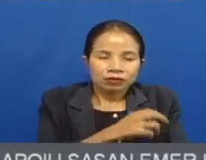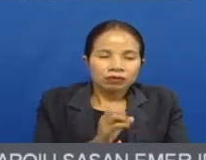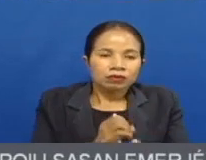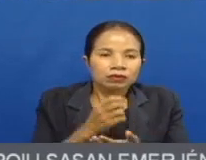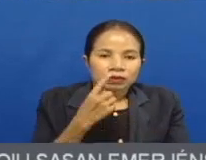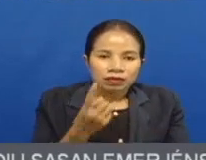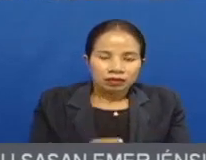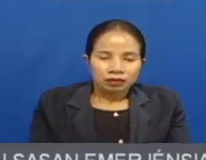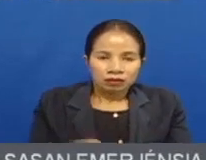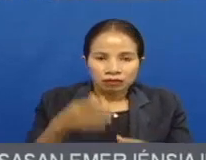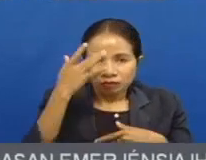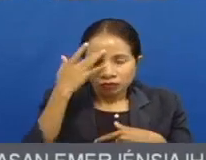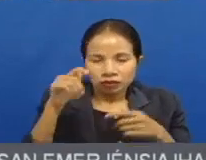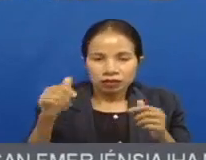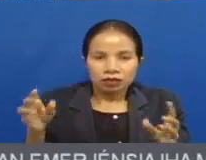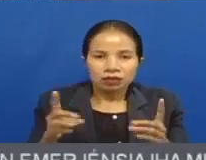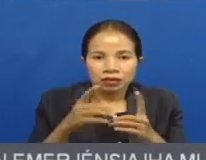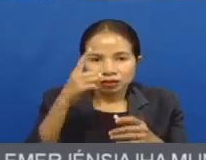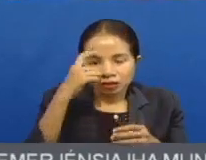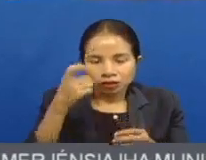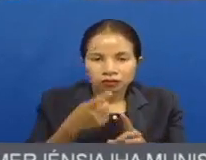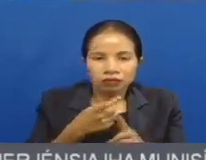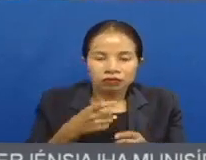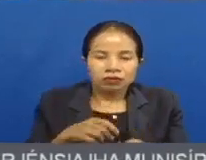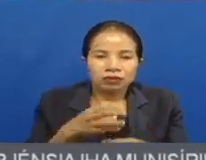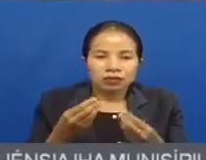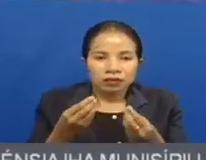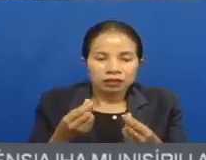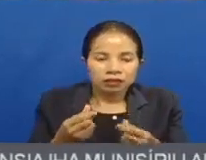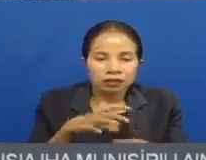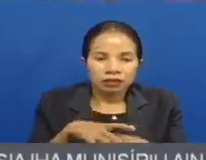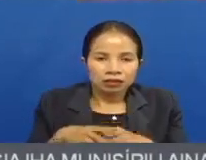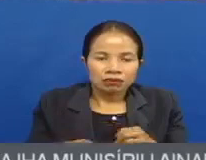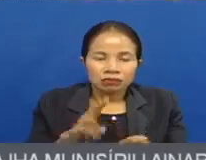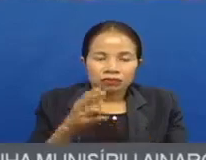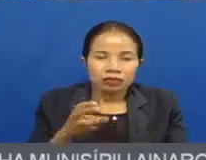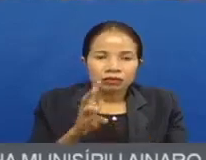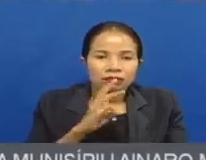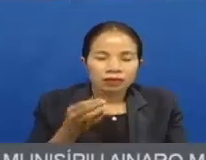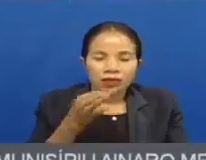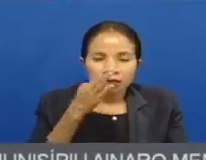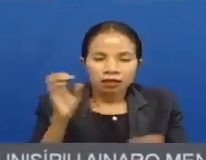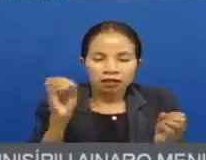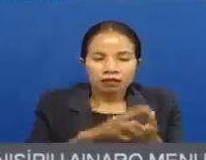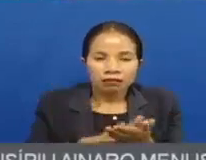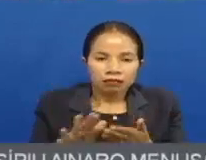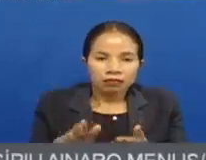nehateten. Moras iane akontese tambak kauza usi rai rahun. Konsumu be no hahan la